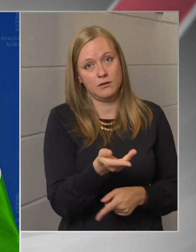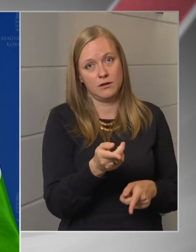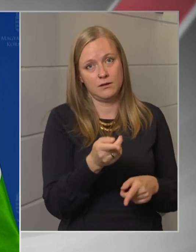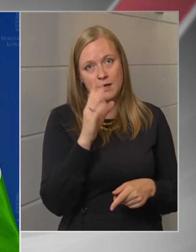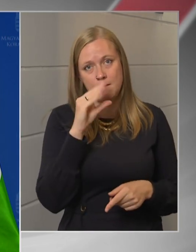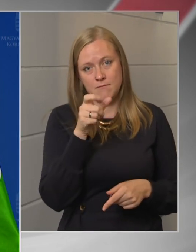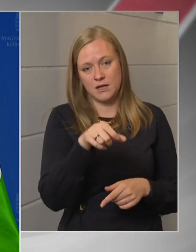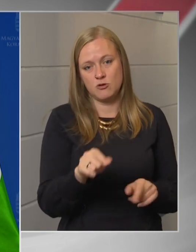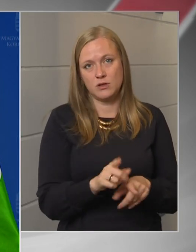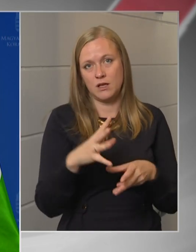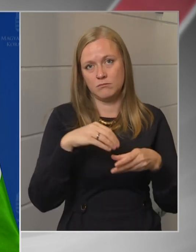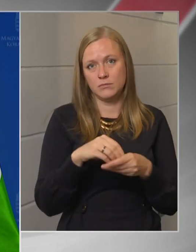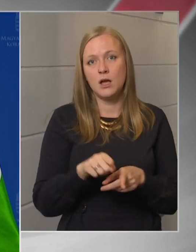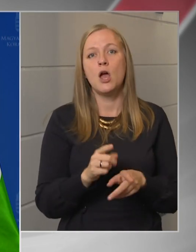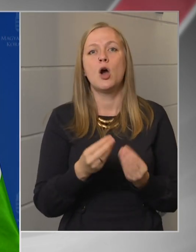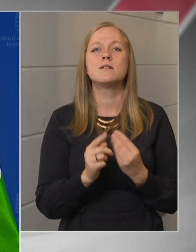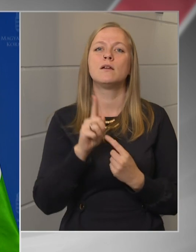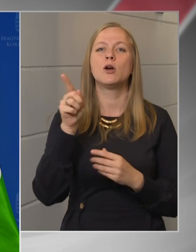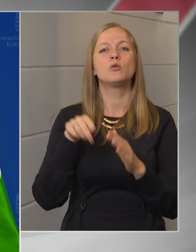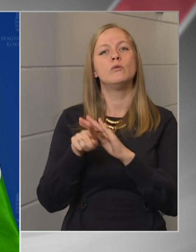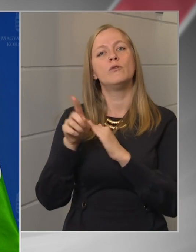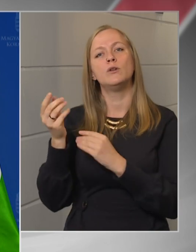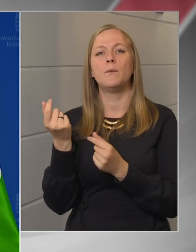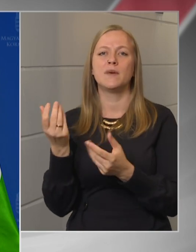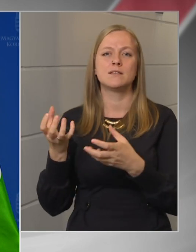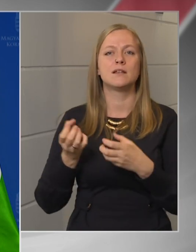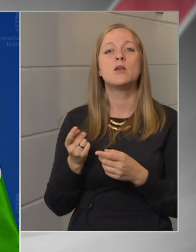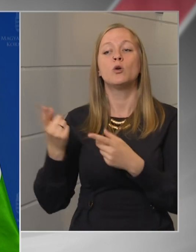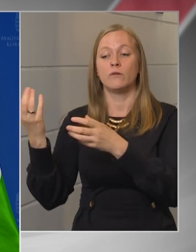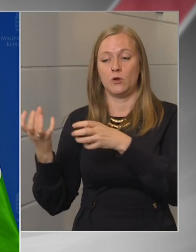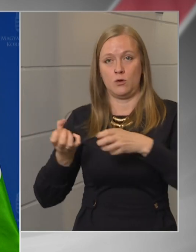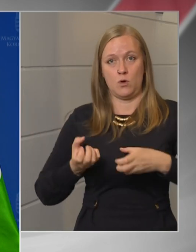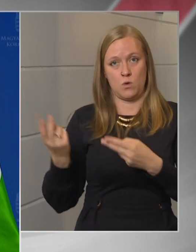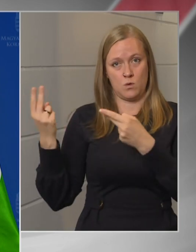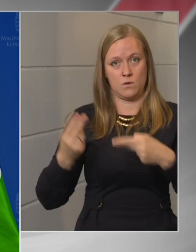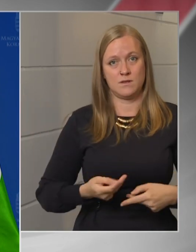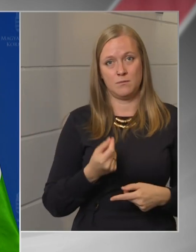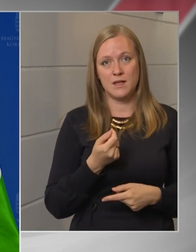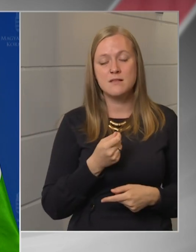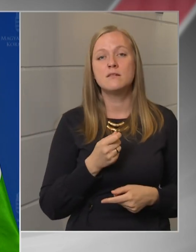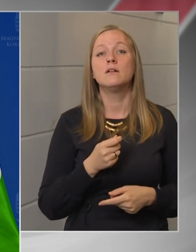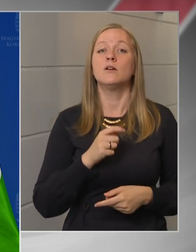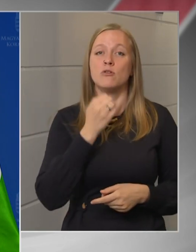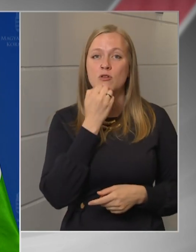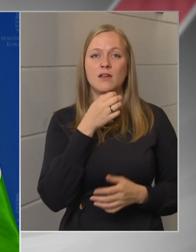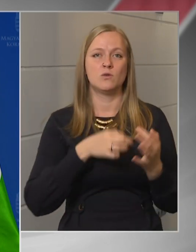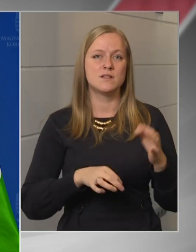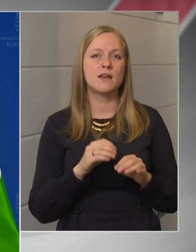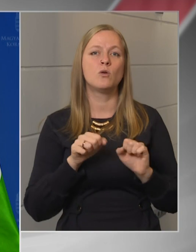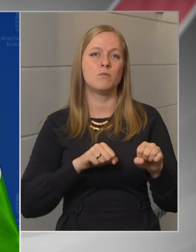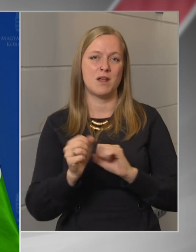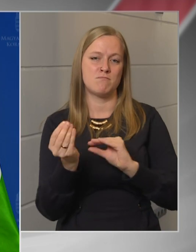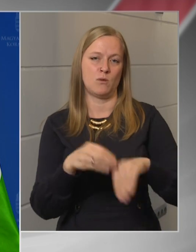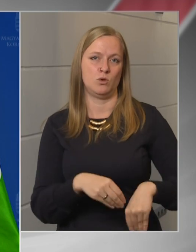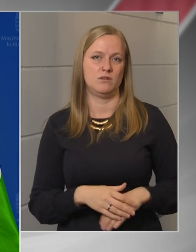Idás Rolándó, aki azért akar külföldön pénzt szerezni, hogy a külföldről hozott pénz segítségével a saját hazájának a kormányát megbuktassa. Erre